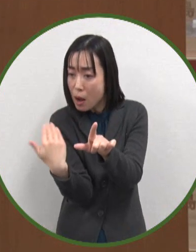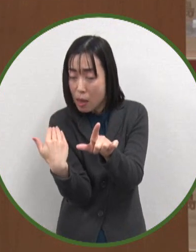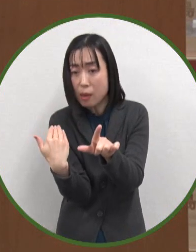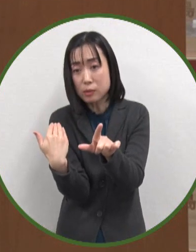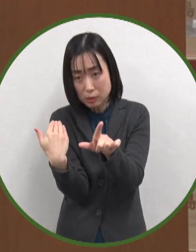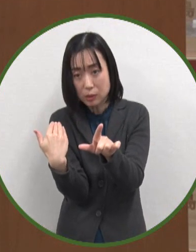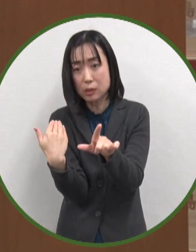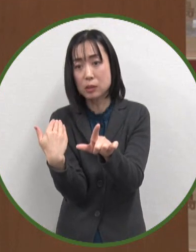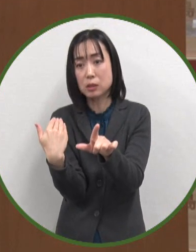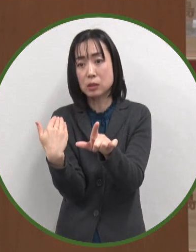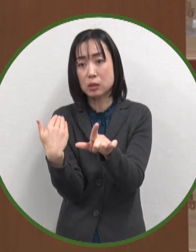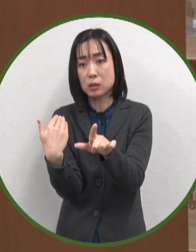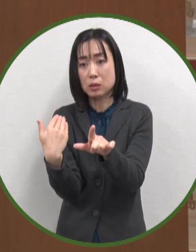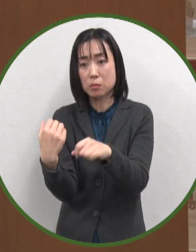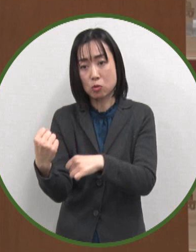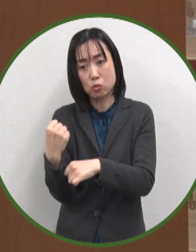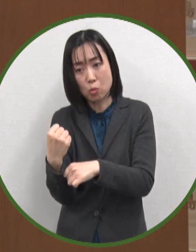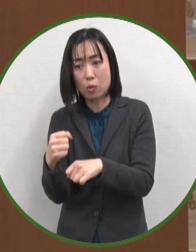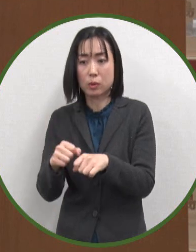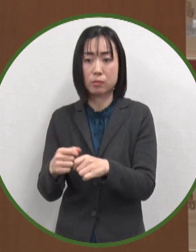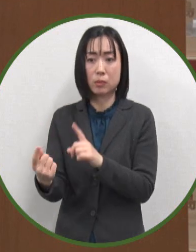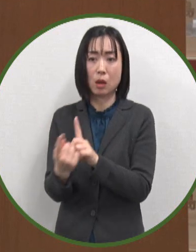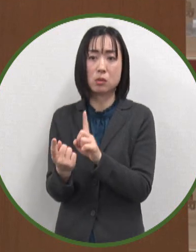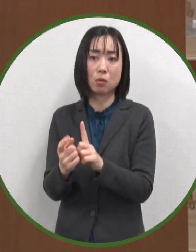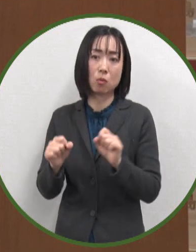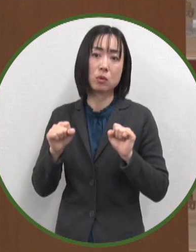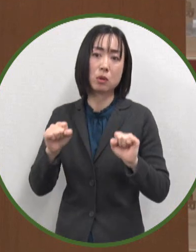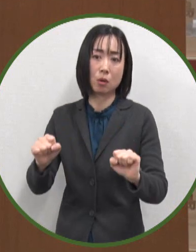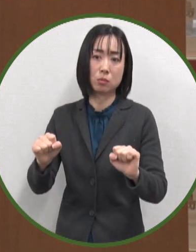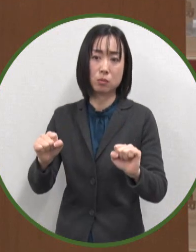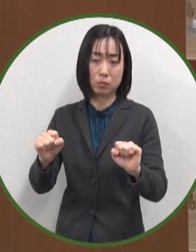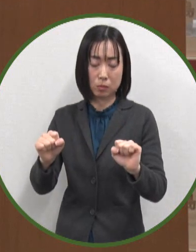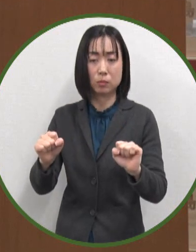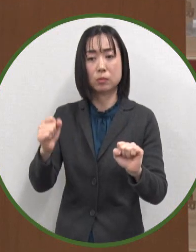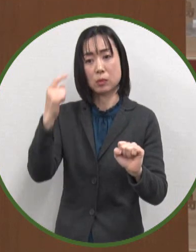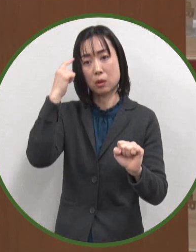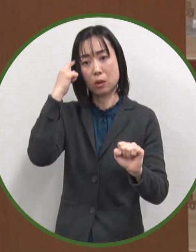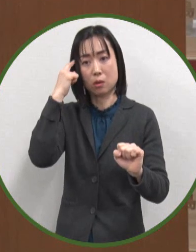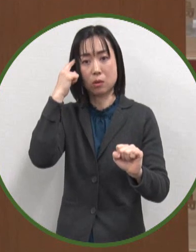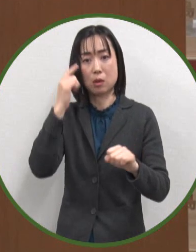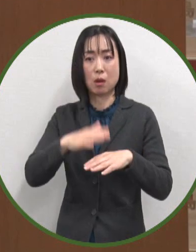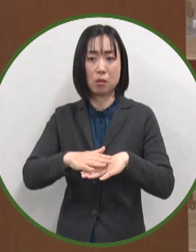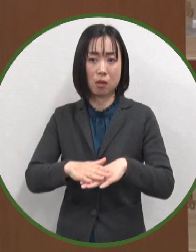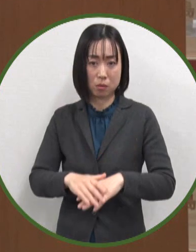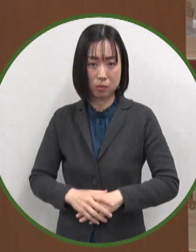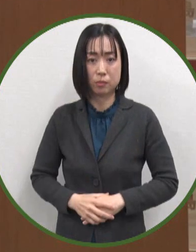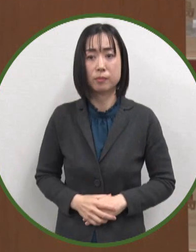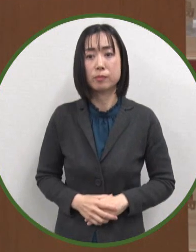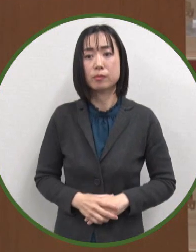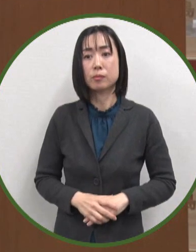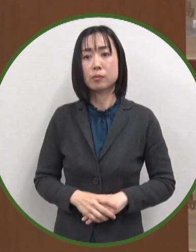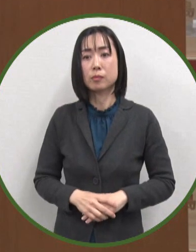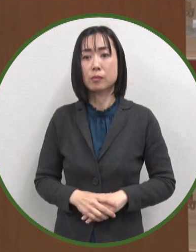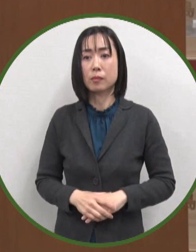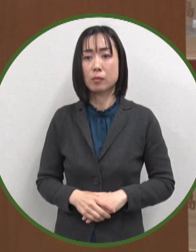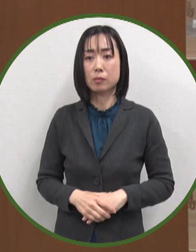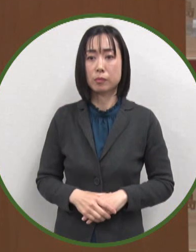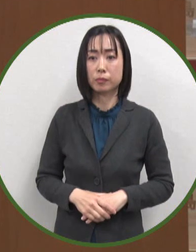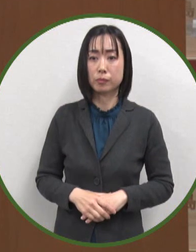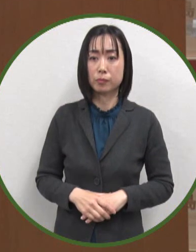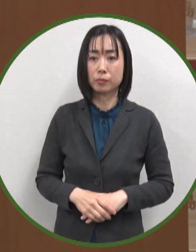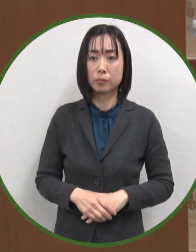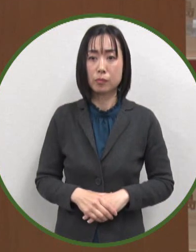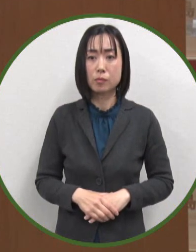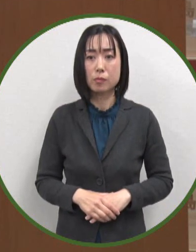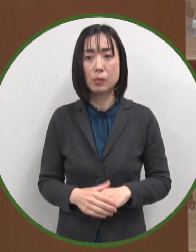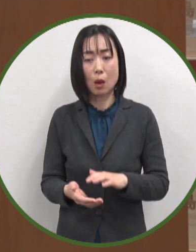策も取らなければいけないと思っています。でできるだけ深く対策は取って